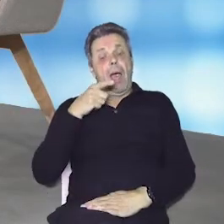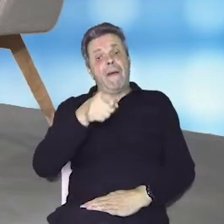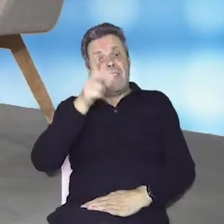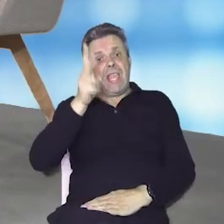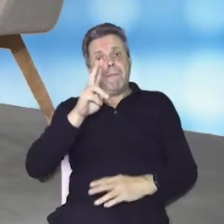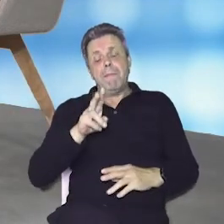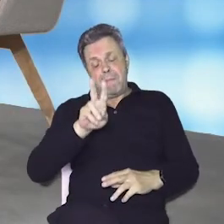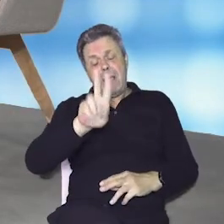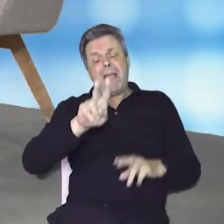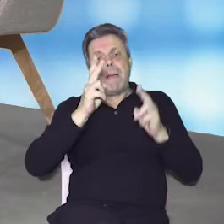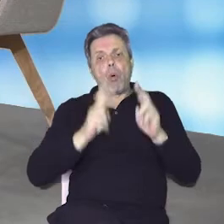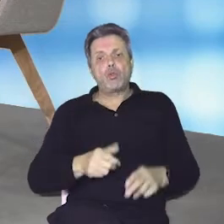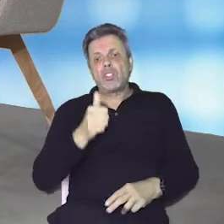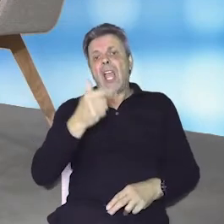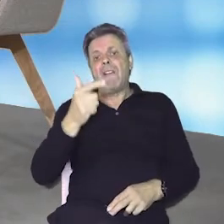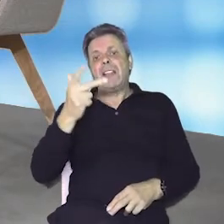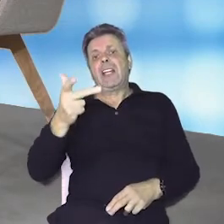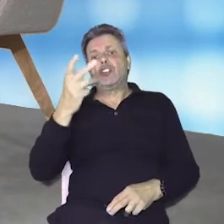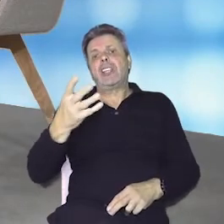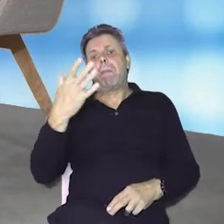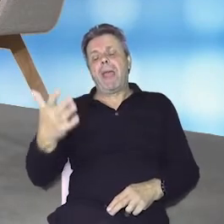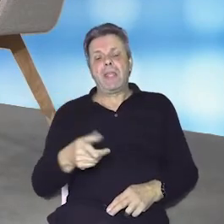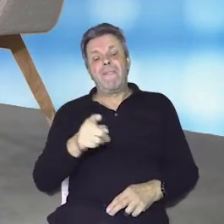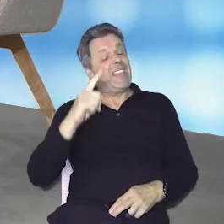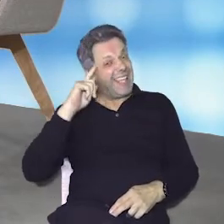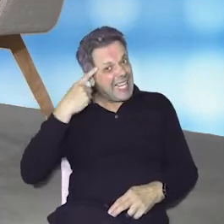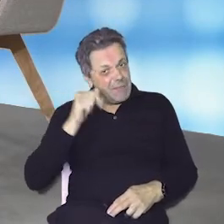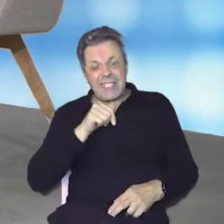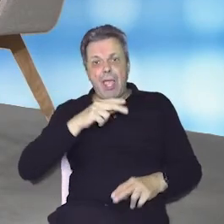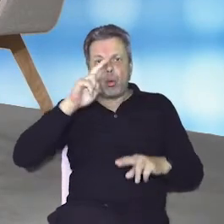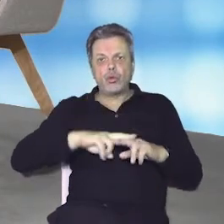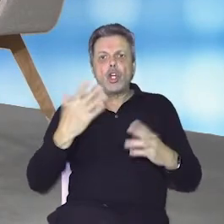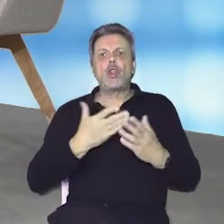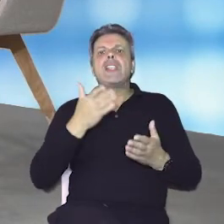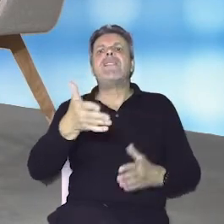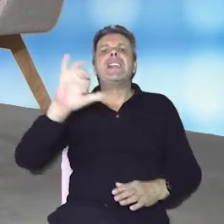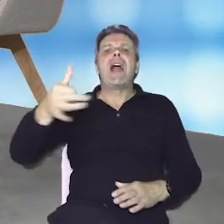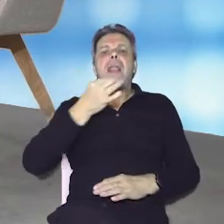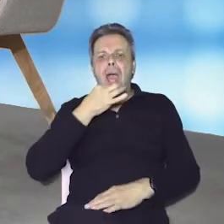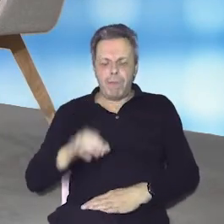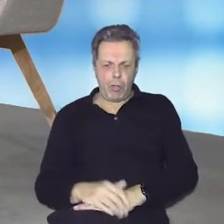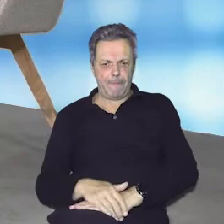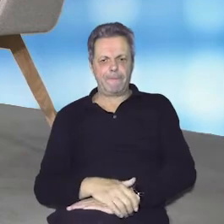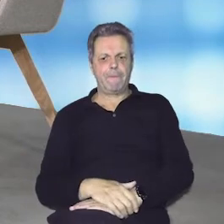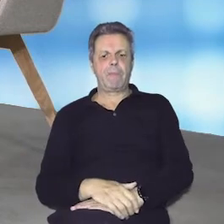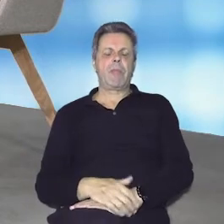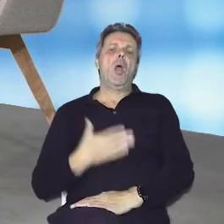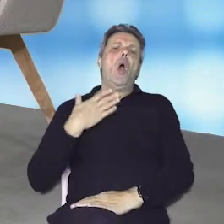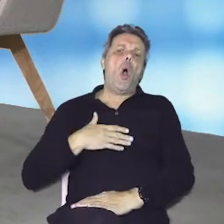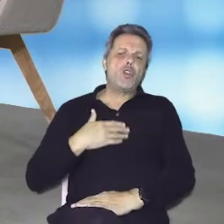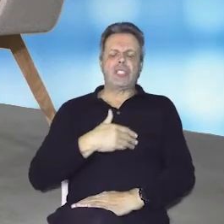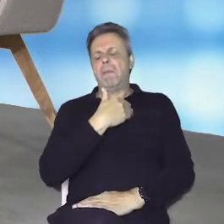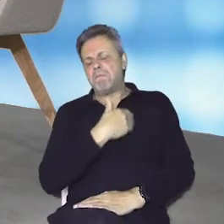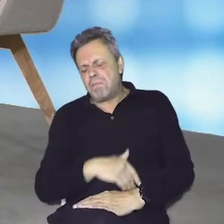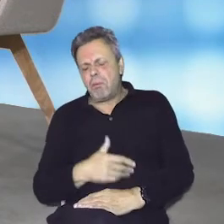imate mogućnost 1, 2, 3, 4, 5. Dakle, vi razmislite i odlučite što je za vas hoćete najbolje. Hoćete uvjeti, hoćete osobe zojke, hoćete novu